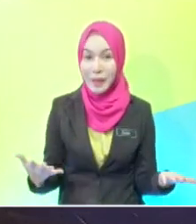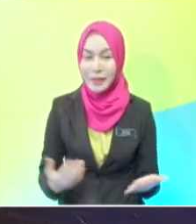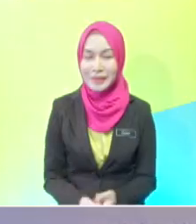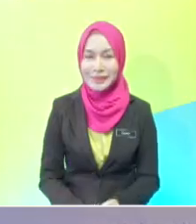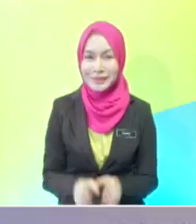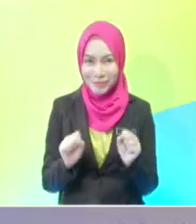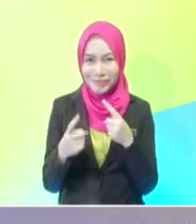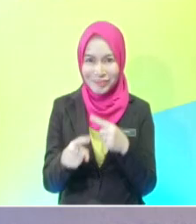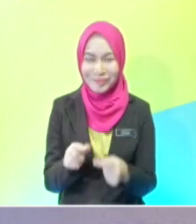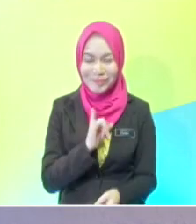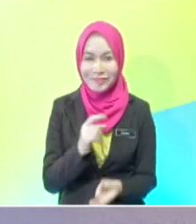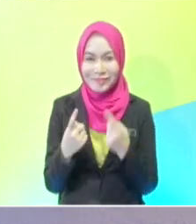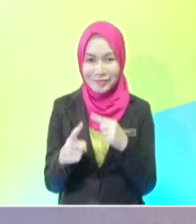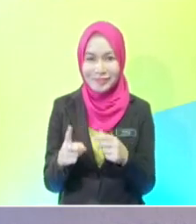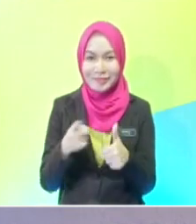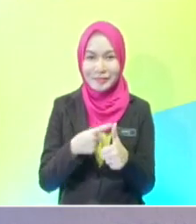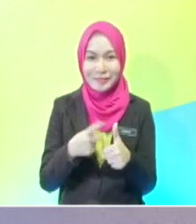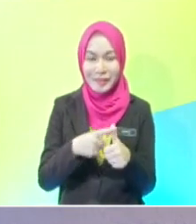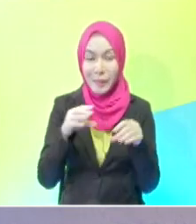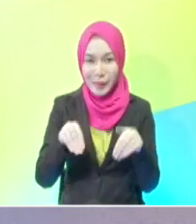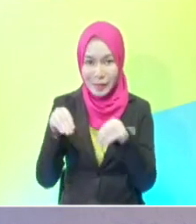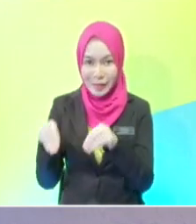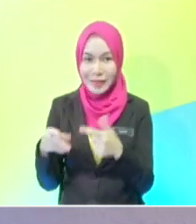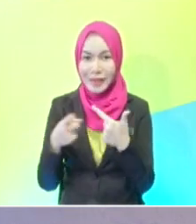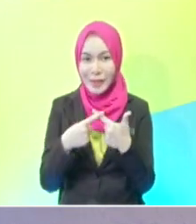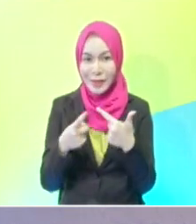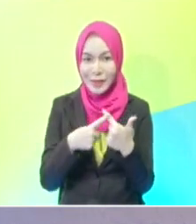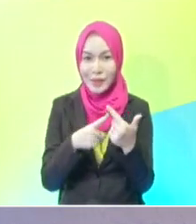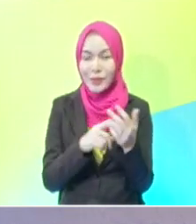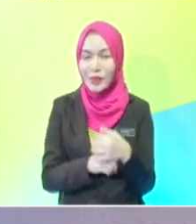dari segi bidang pertanian yang kedua adalah bidang